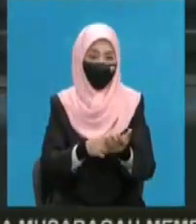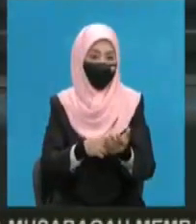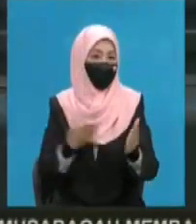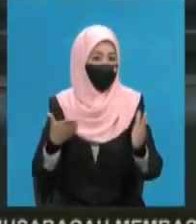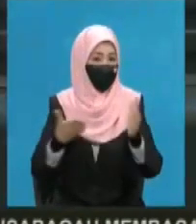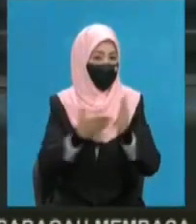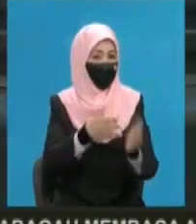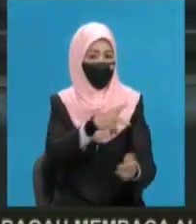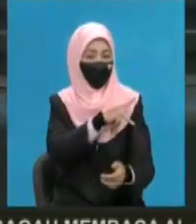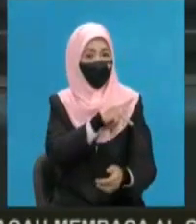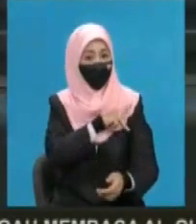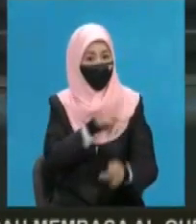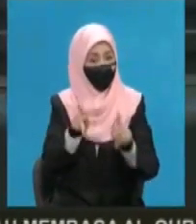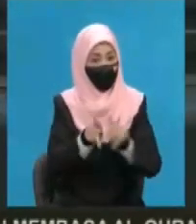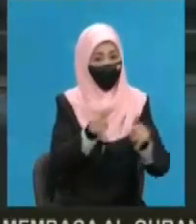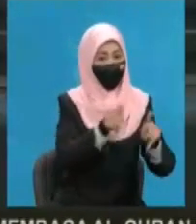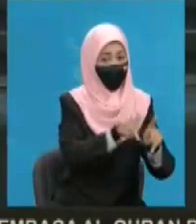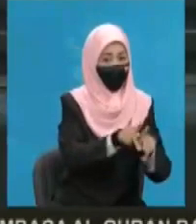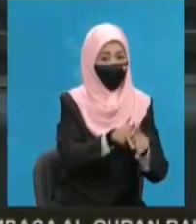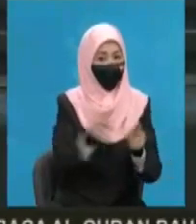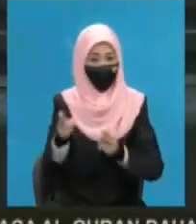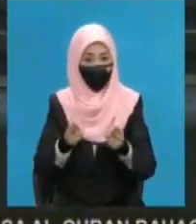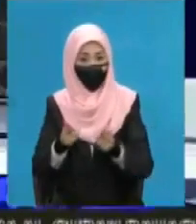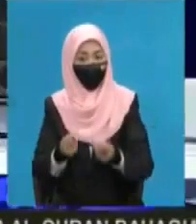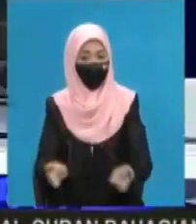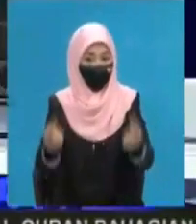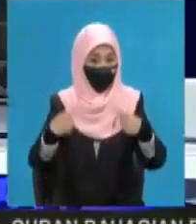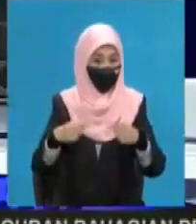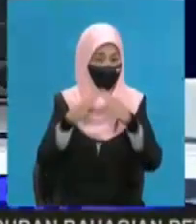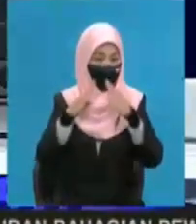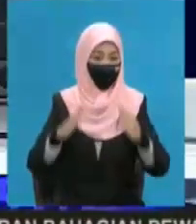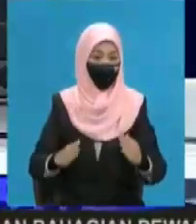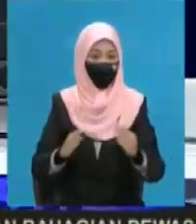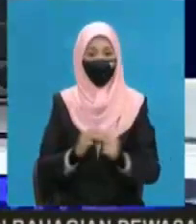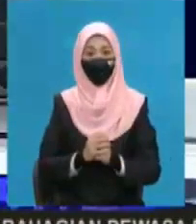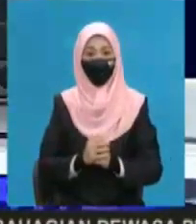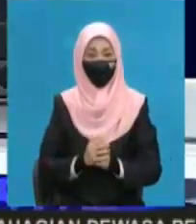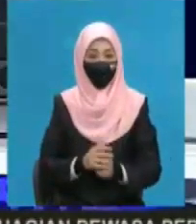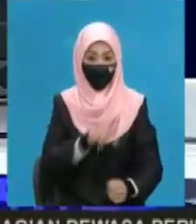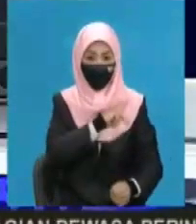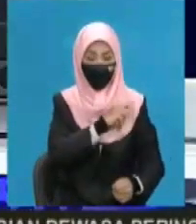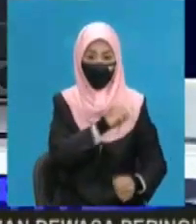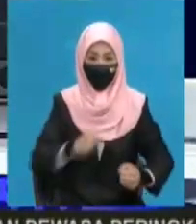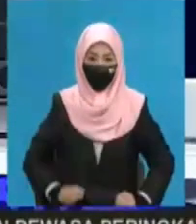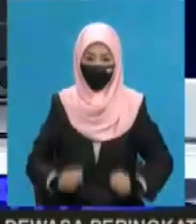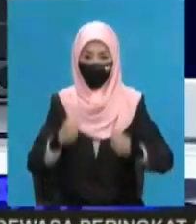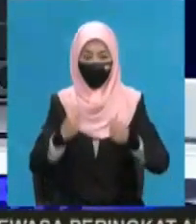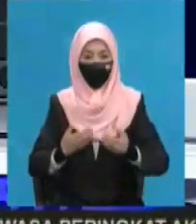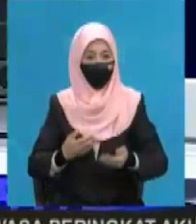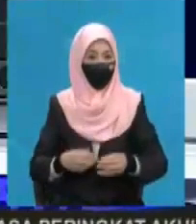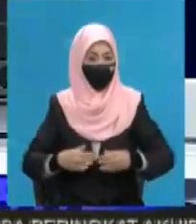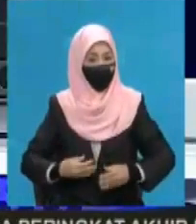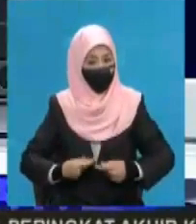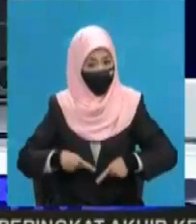ketua Kampung bagi urusan Bachsin nasi di rumah masing-masing Hai sementara itu Kementerian Kesehatan akan meneruskan